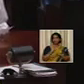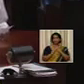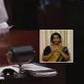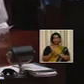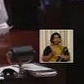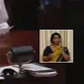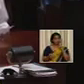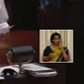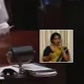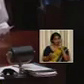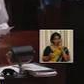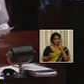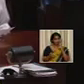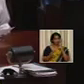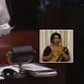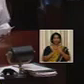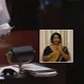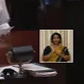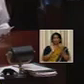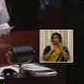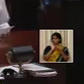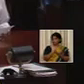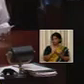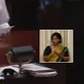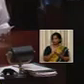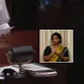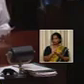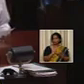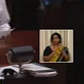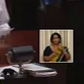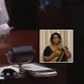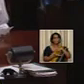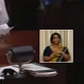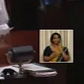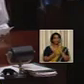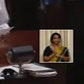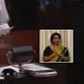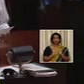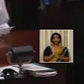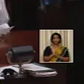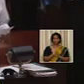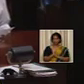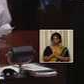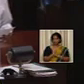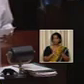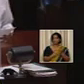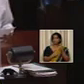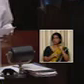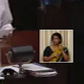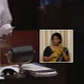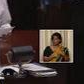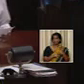අමාත්‍යංශයේ ලේකම්තුමා චක්‍ර ලේකයක් නිකුත් කරා ප්‍රාදේශීය සම්බන්ධීකරණ කමිටුවේ